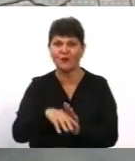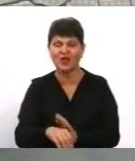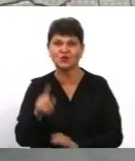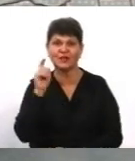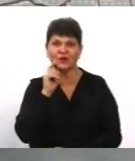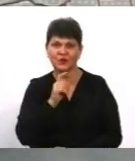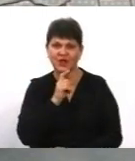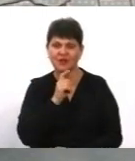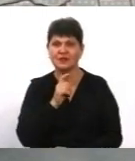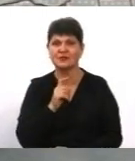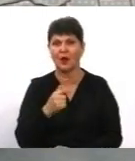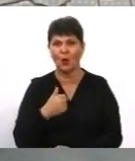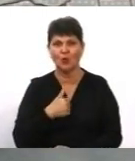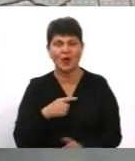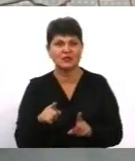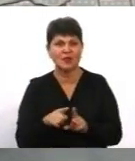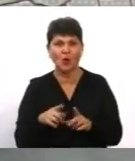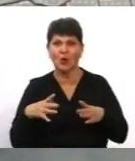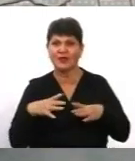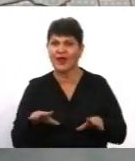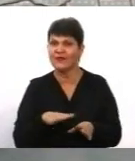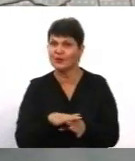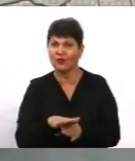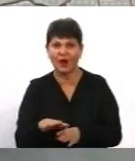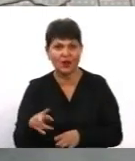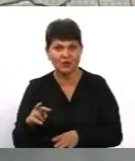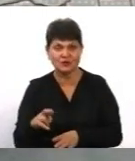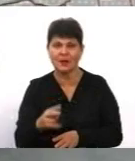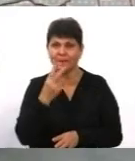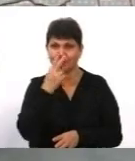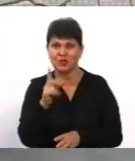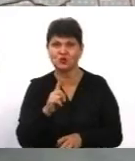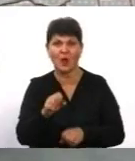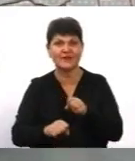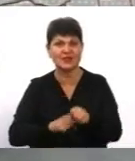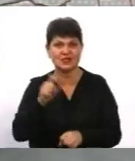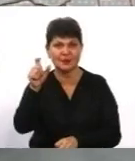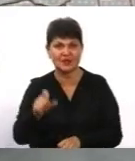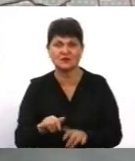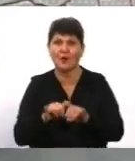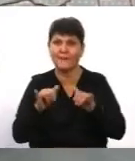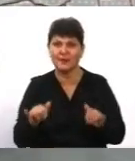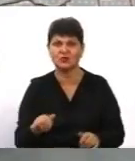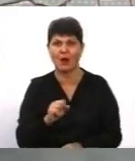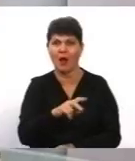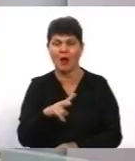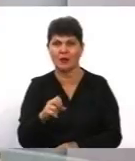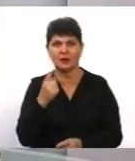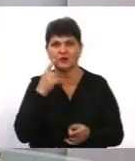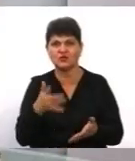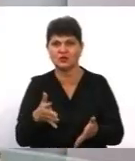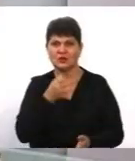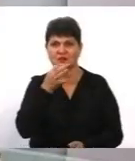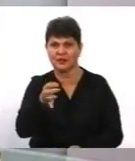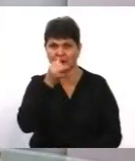нас, в принципі, такого не відбувалося. І ми бачимо, що велосипедистів стає більше, але чіткими цифрами оперувати не можемо. Нагадаю,